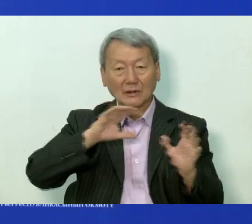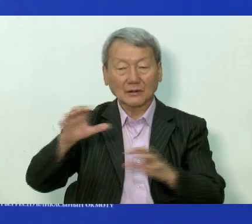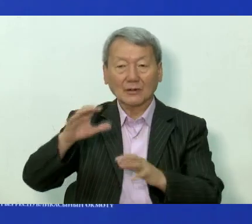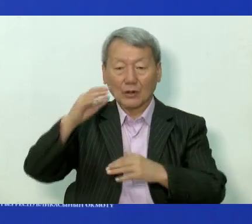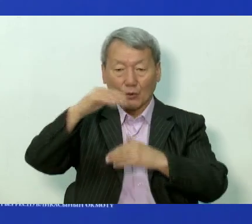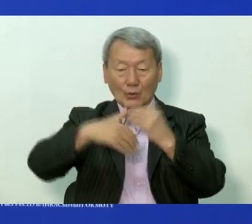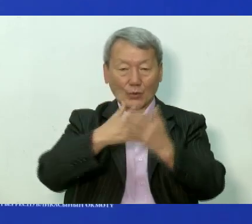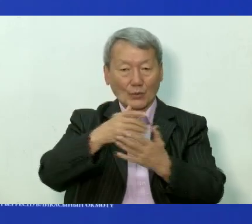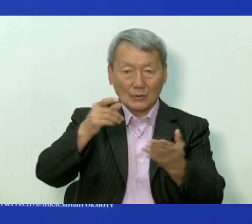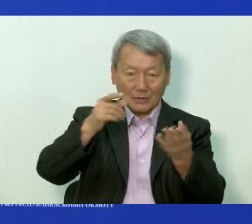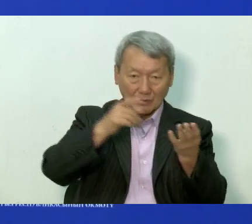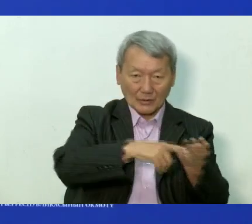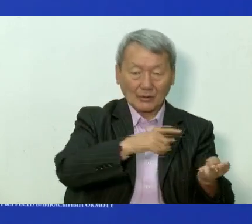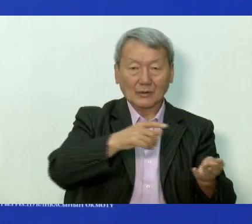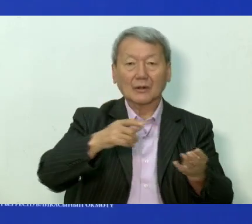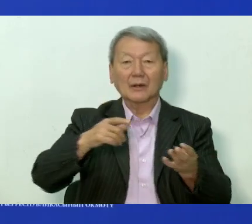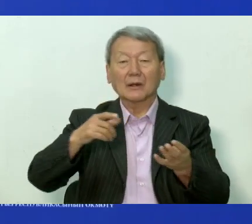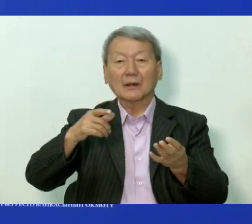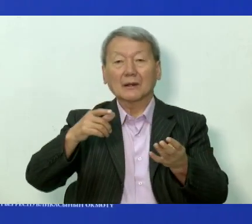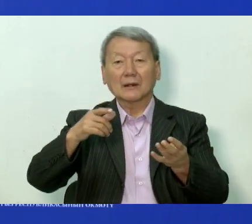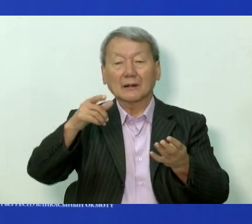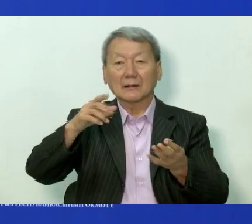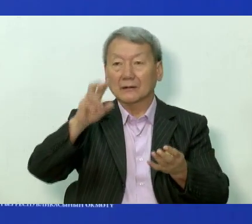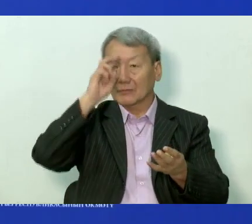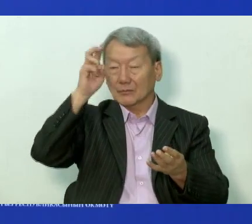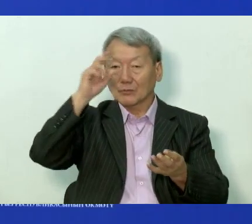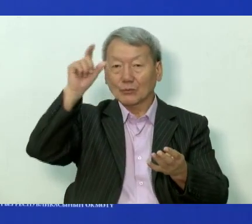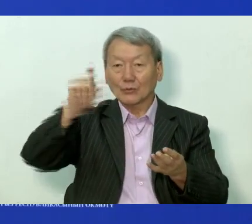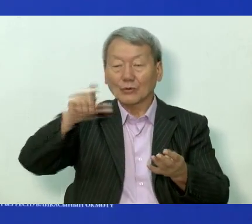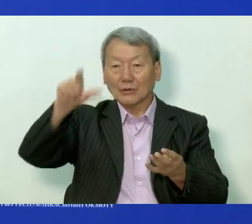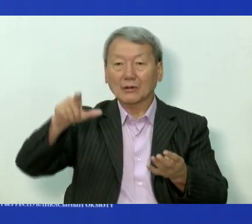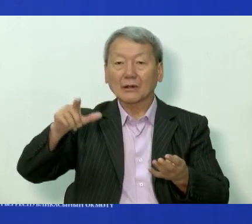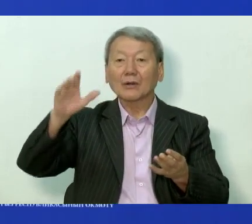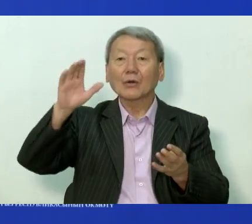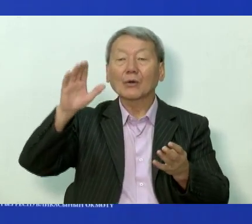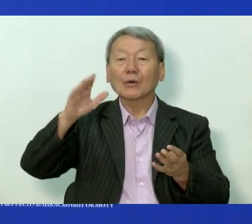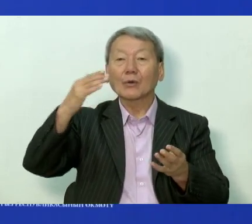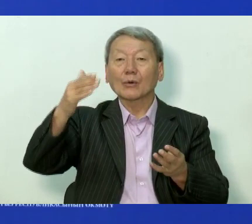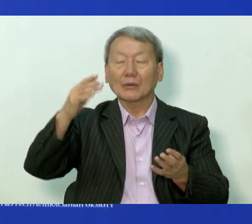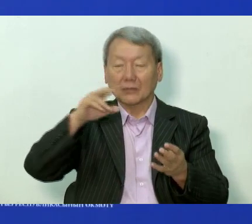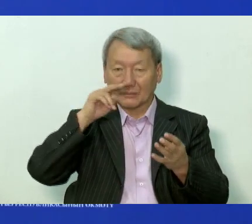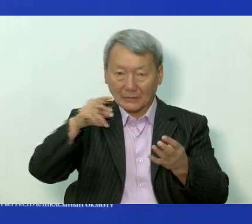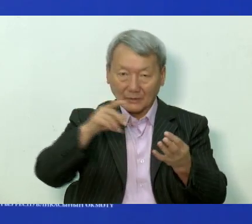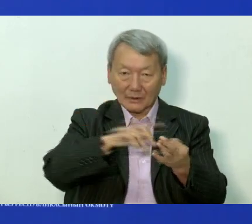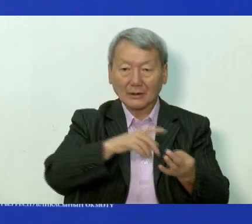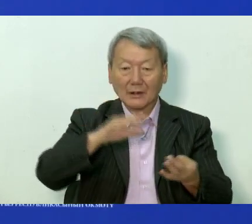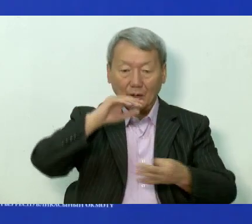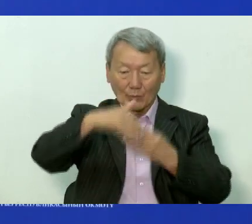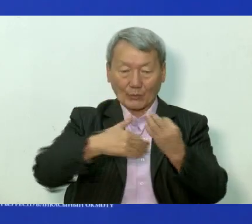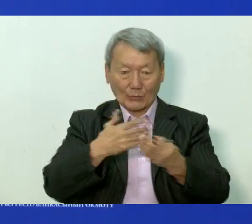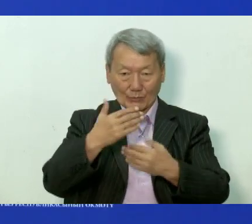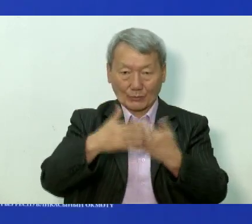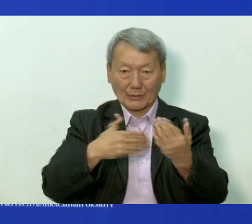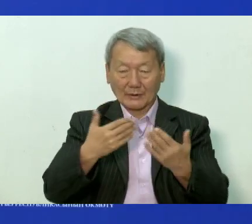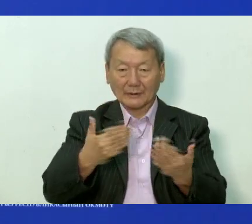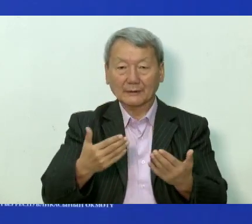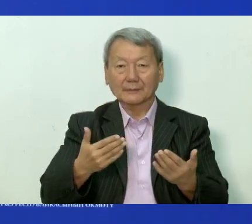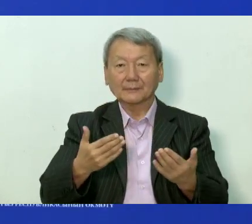Қол жүйчі жайларды өйіштұру, қызматкерлердің денетавен өлчі, антисептикменен